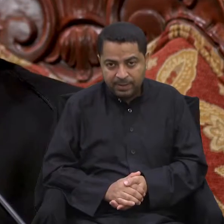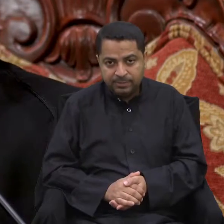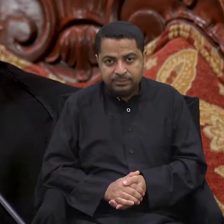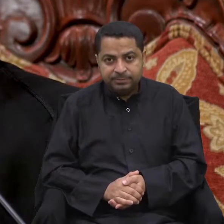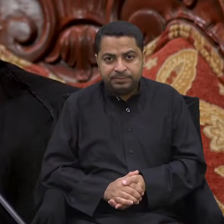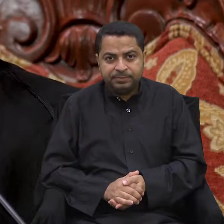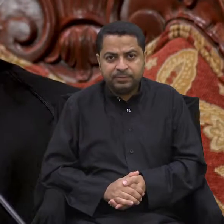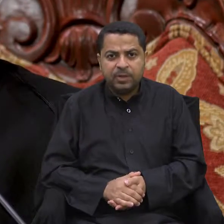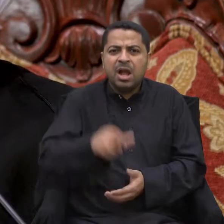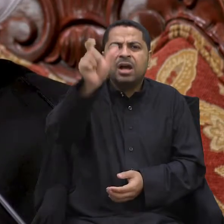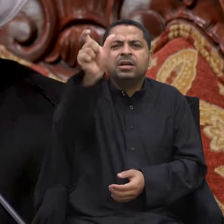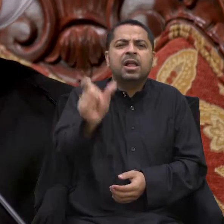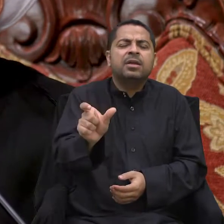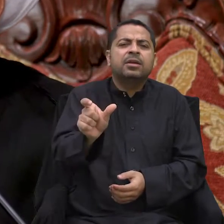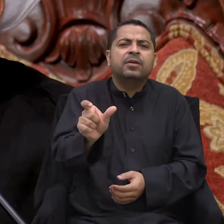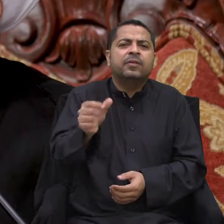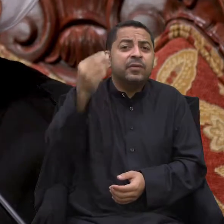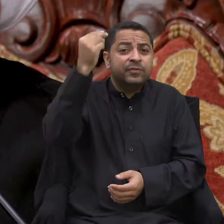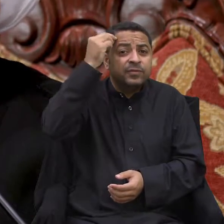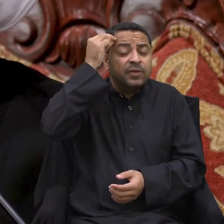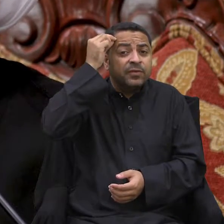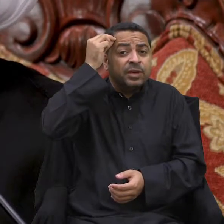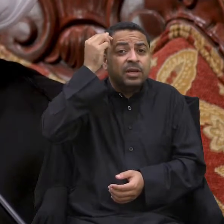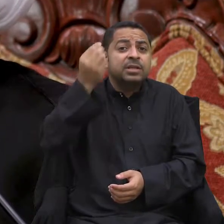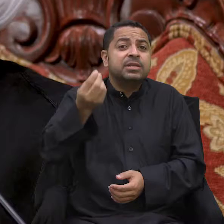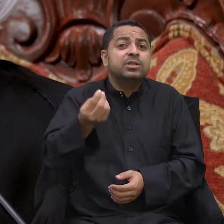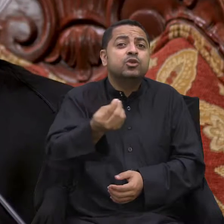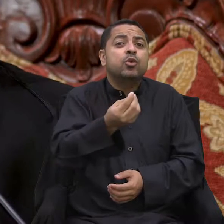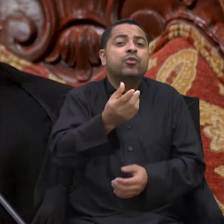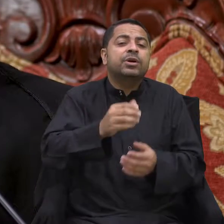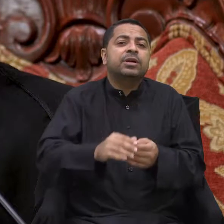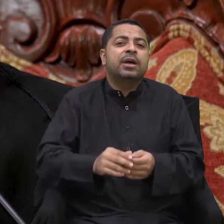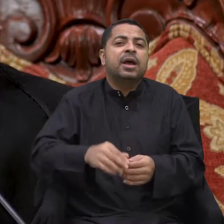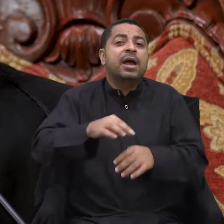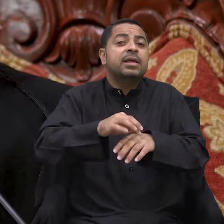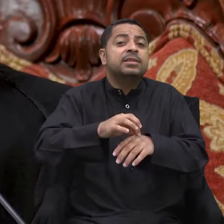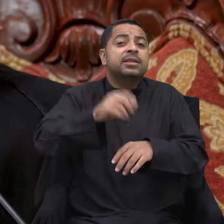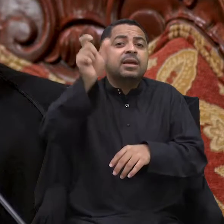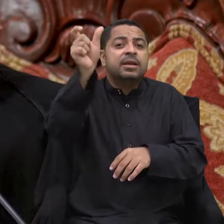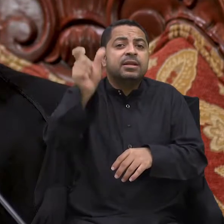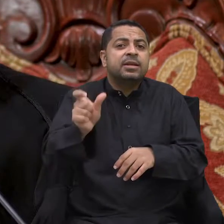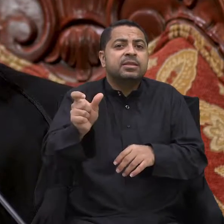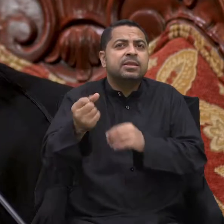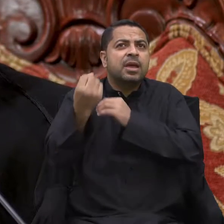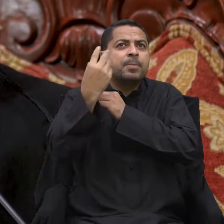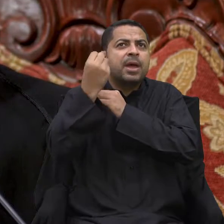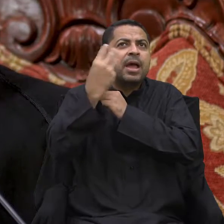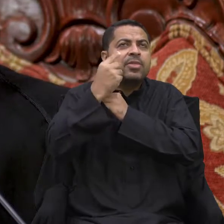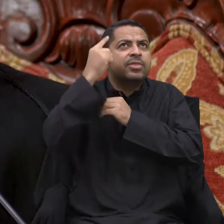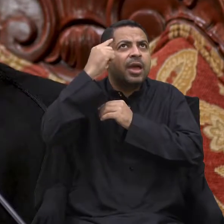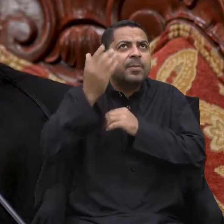أي إنسان لصق نفسه بمعنى من المعاني